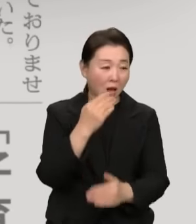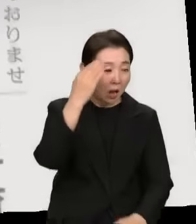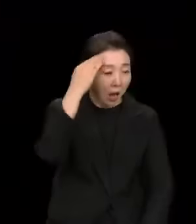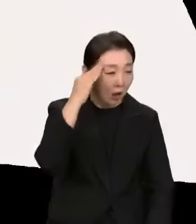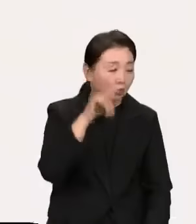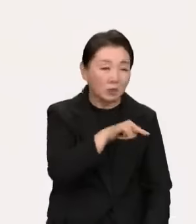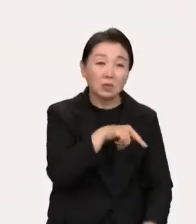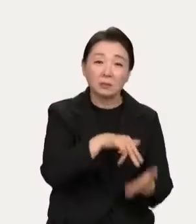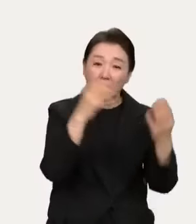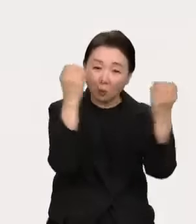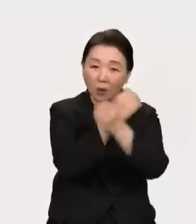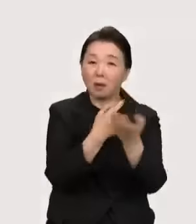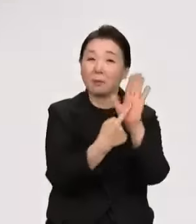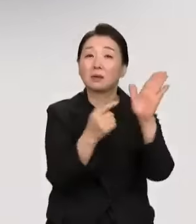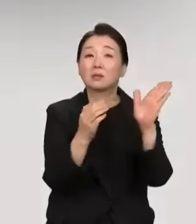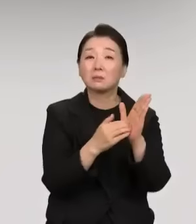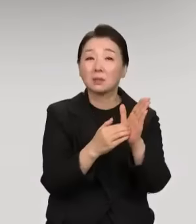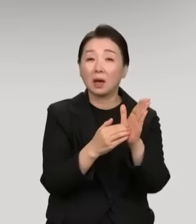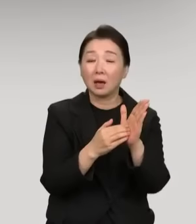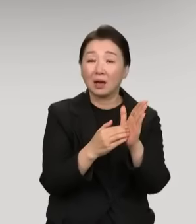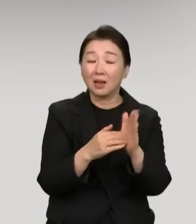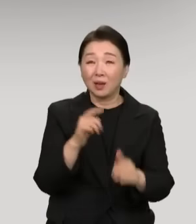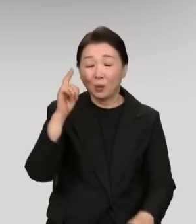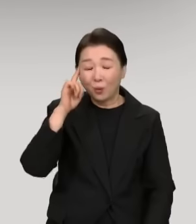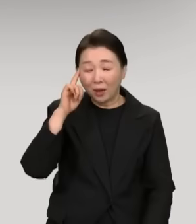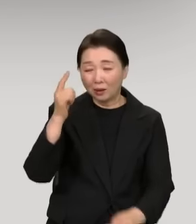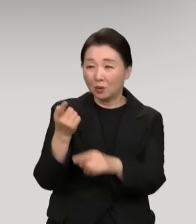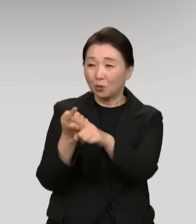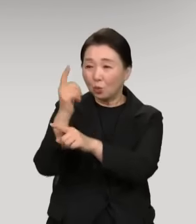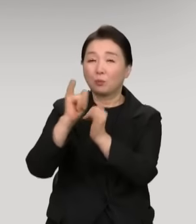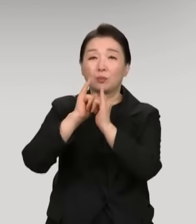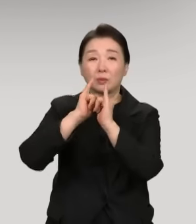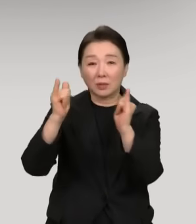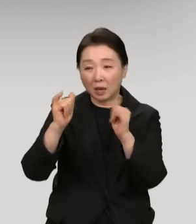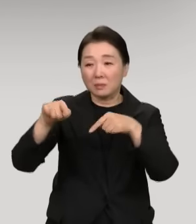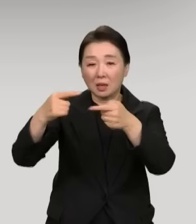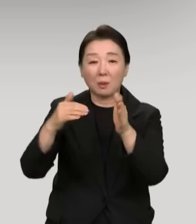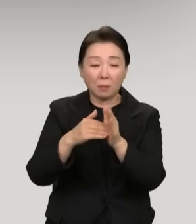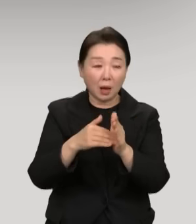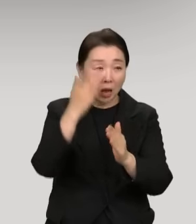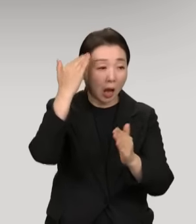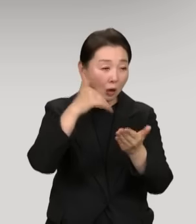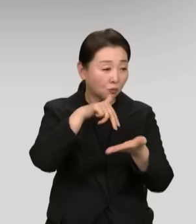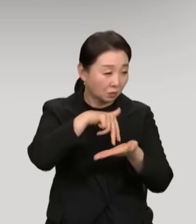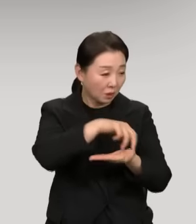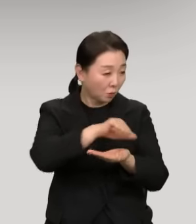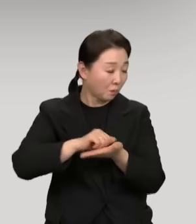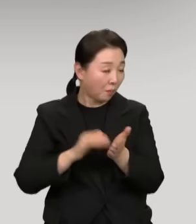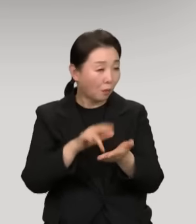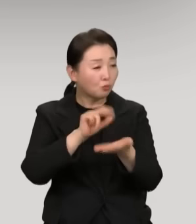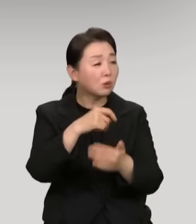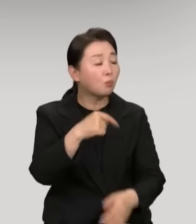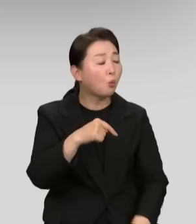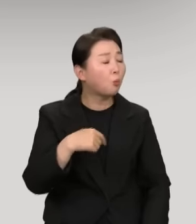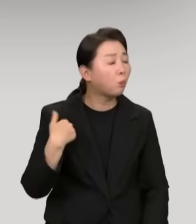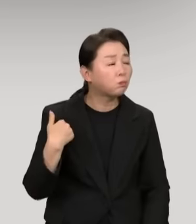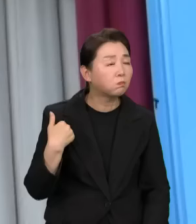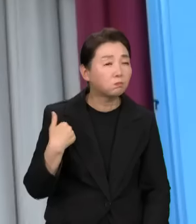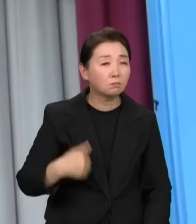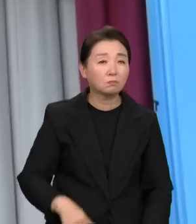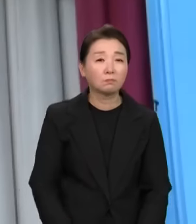밝혔습니다. 정무관 이상의 참석을 원한 한국 측 요구를 들어줬다며 뭐가 문제인지 모르겠다는 반응도